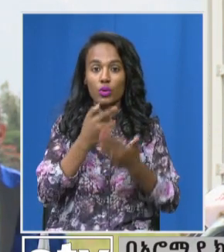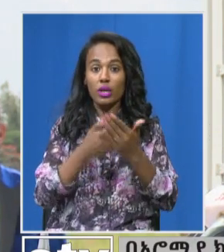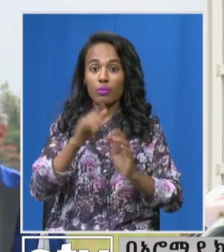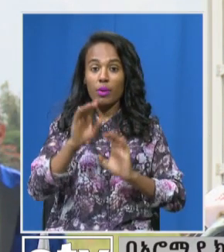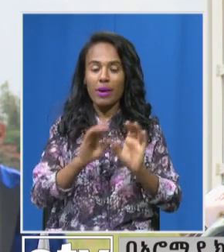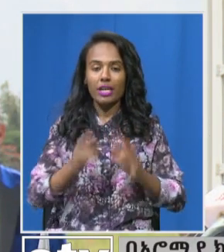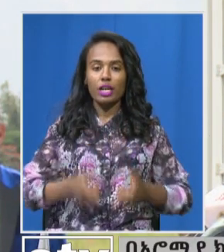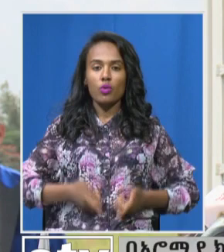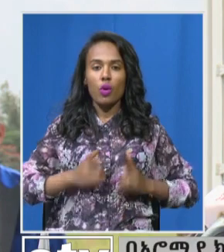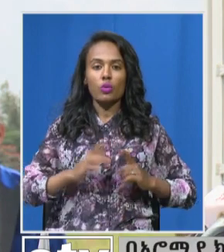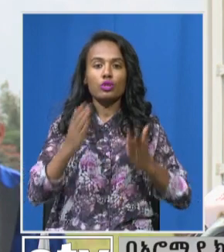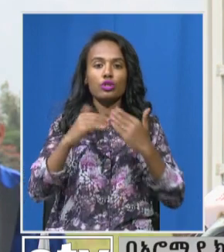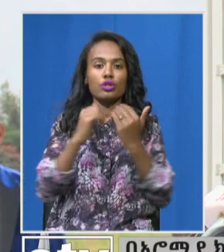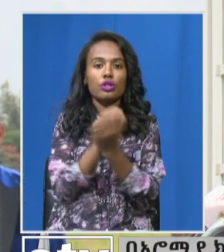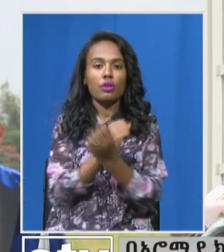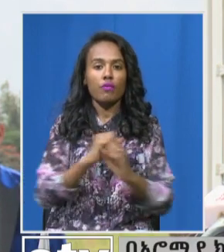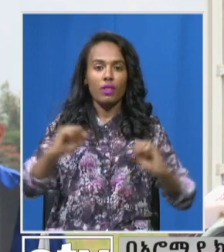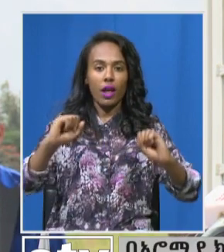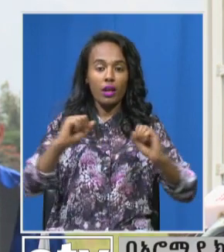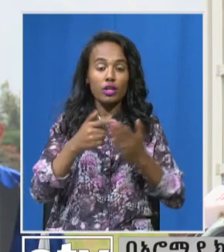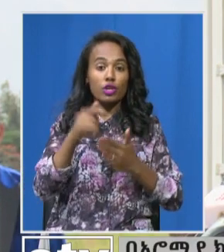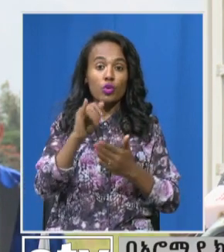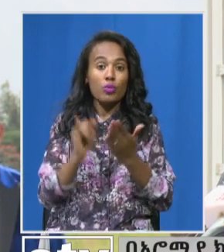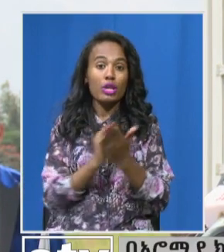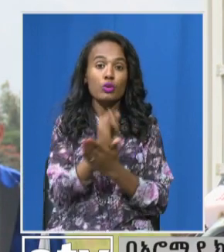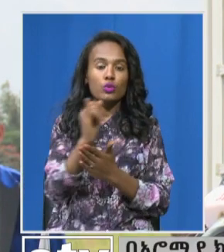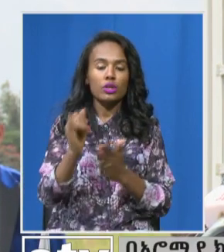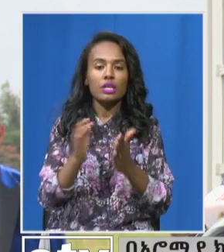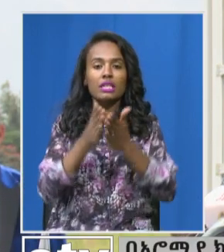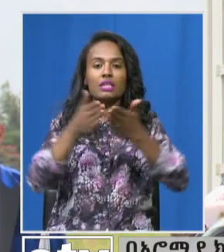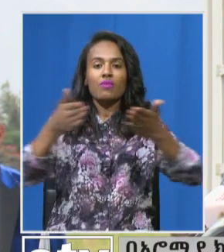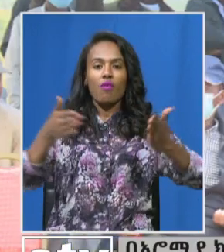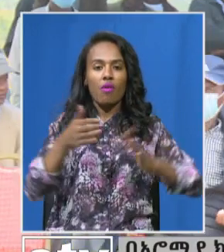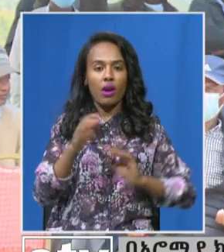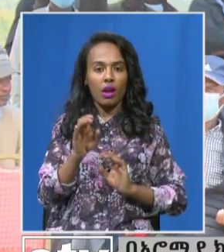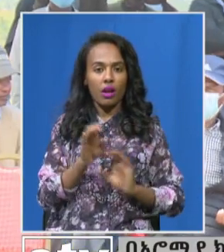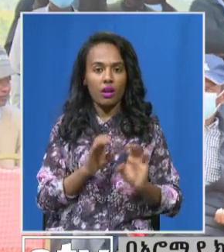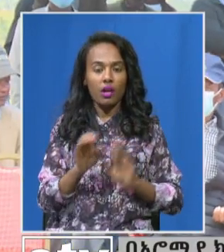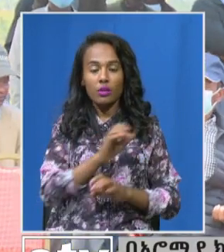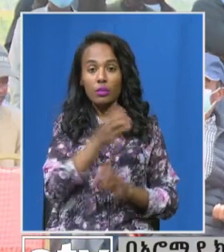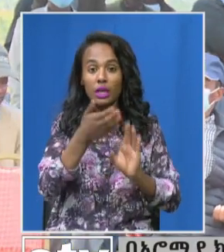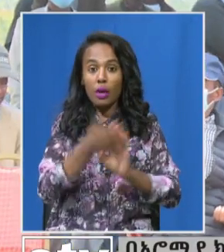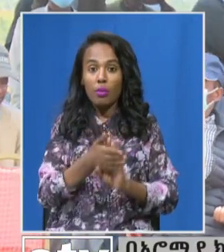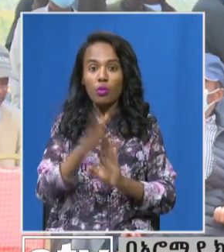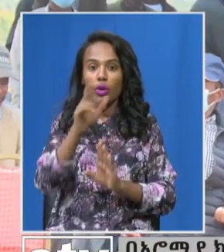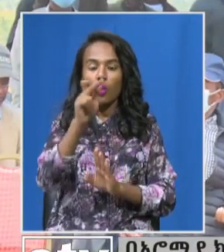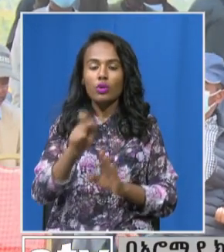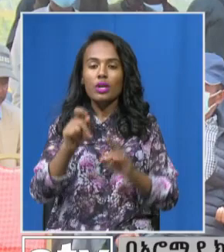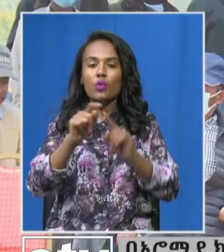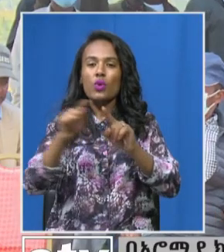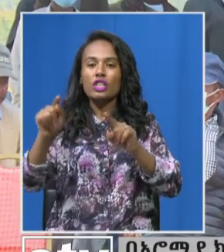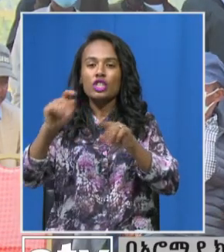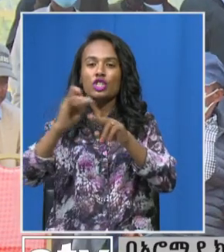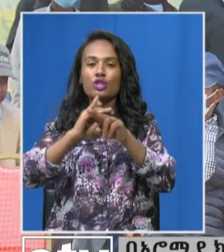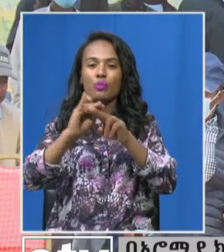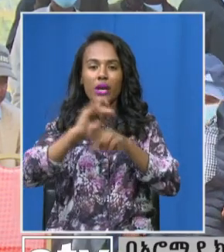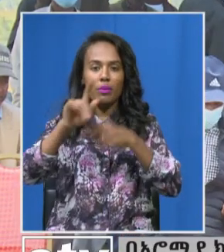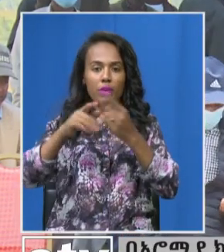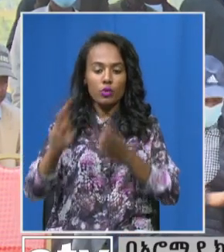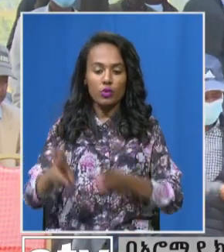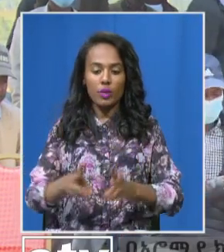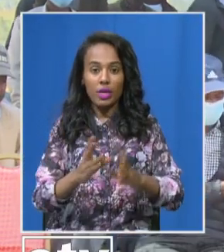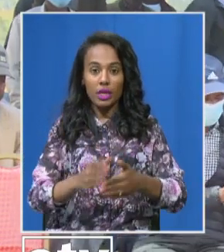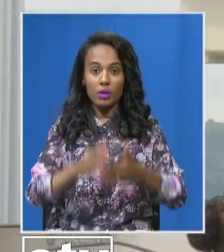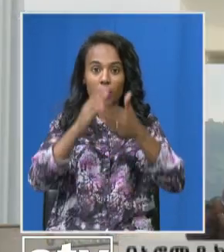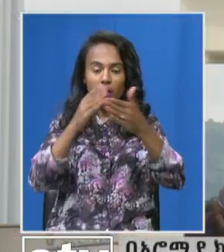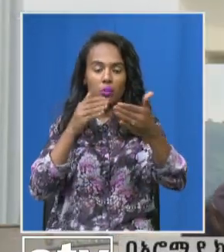በማድረግ የነዋሪዎችን ችግር እንፈታለን፣ እንዲሁም ኢንዱስትሪን እንዲስፋፋ እናደርጋለን። ሌላ በኩል ከጉደር ወደ ጅማ የሚሄደው የመንገድ ግንባታም